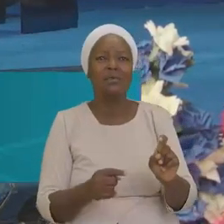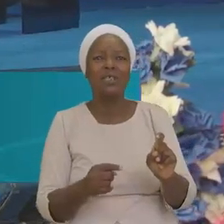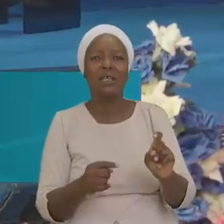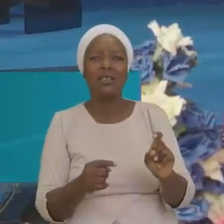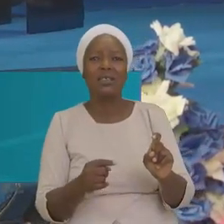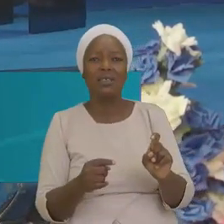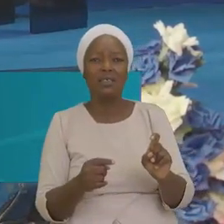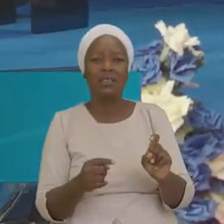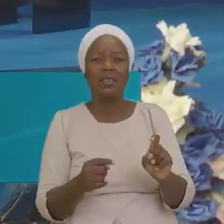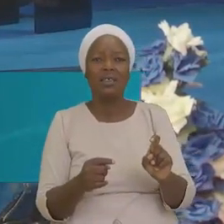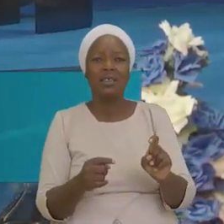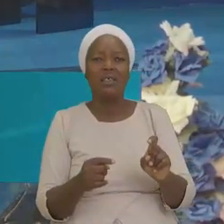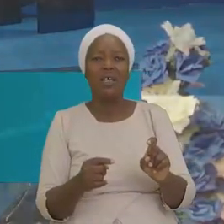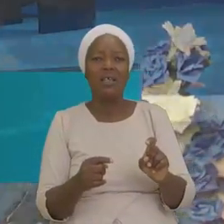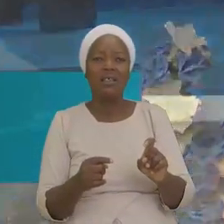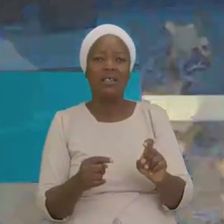Qui est celui-ci?